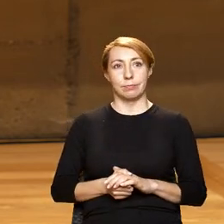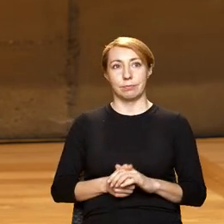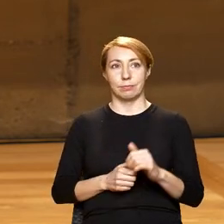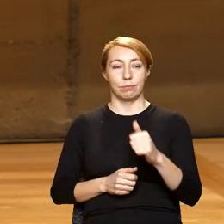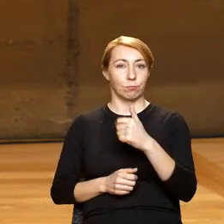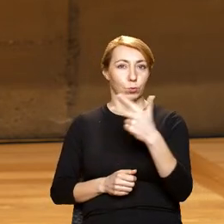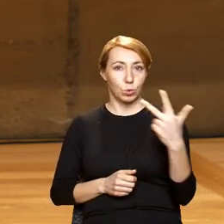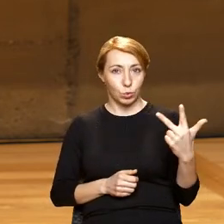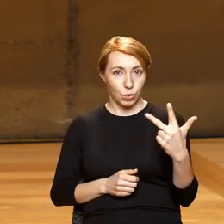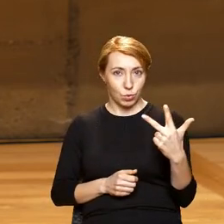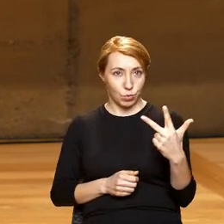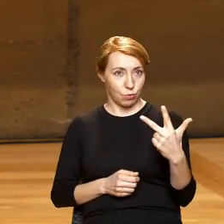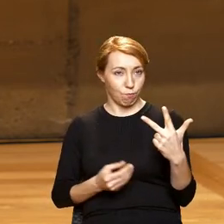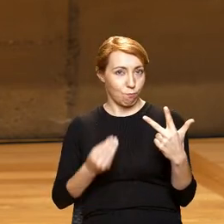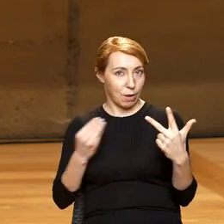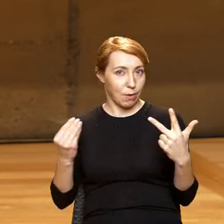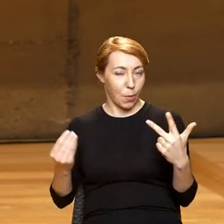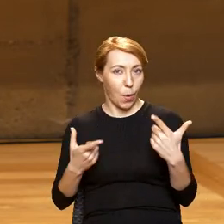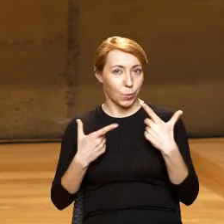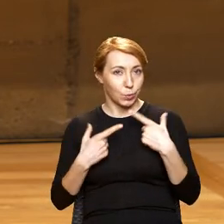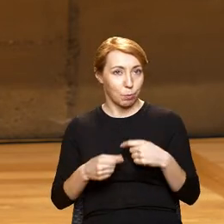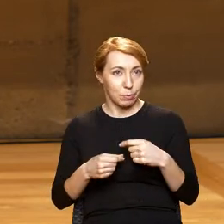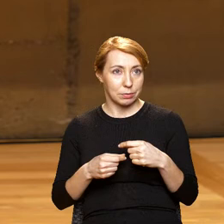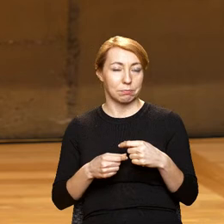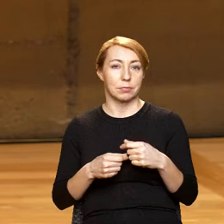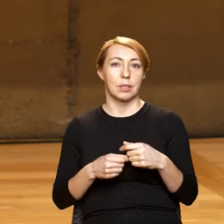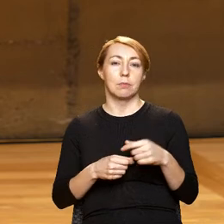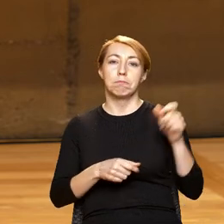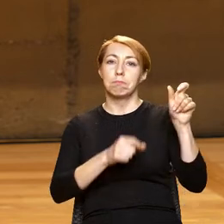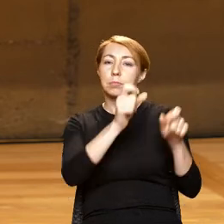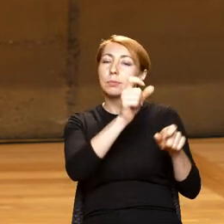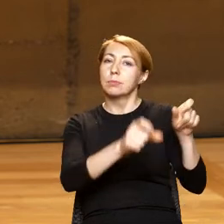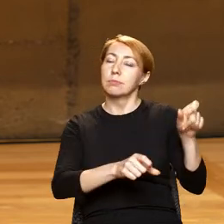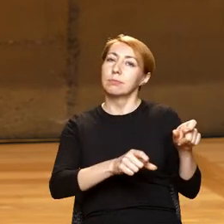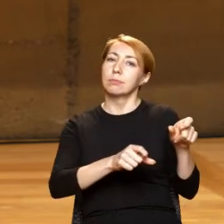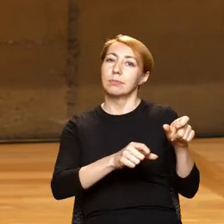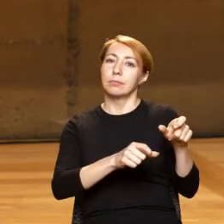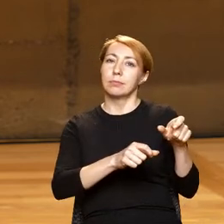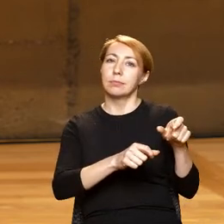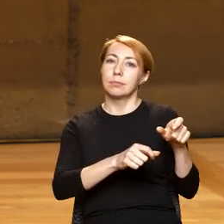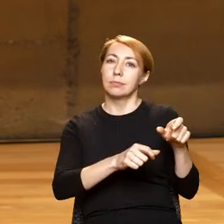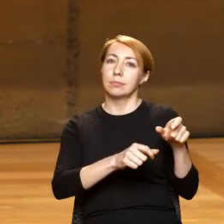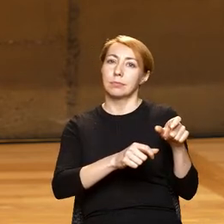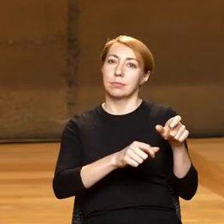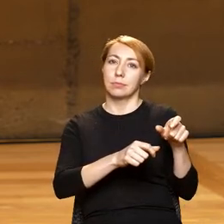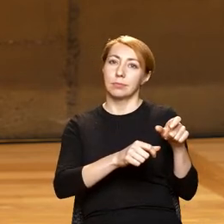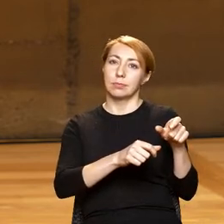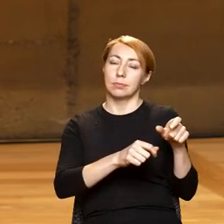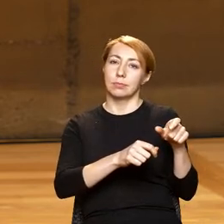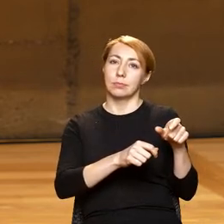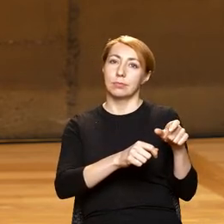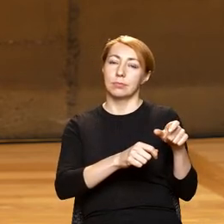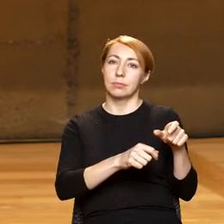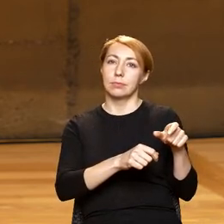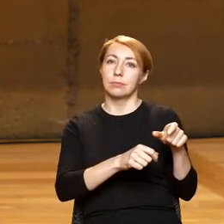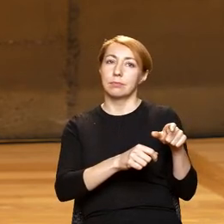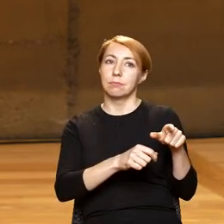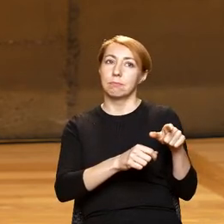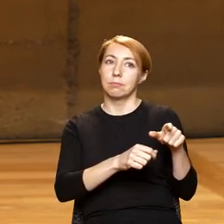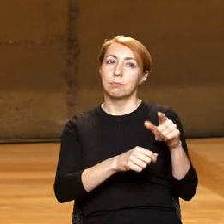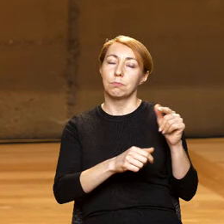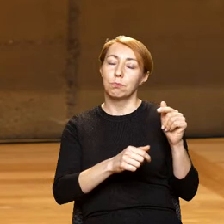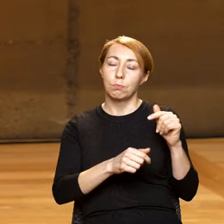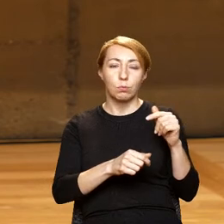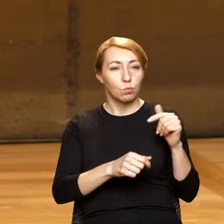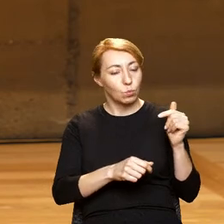trzy wybitne postaci, osoby, które bardzo należy